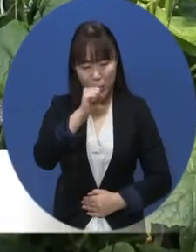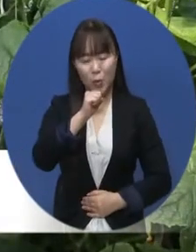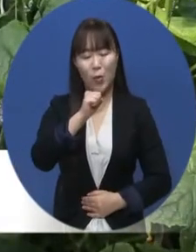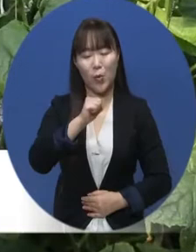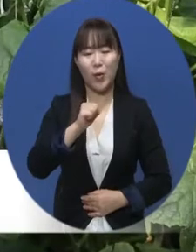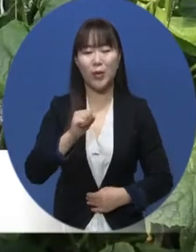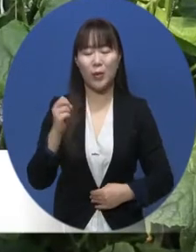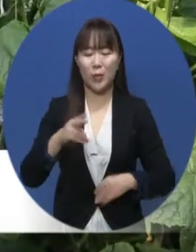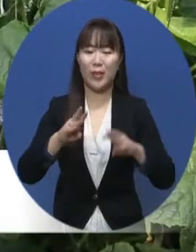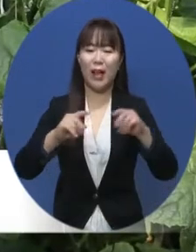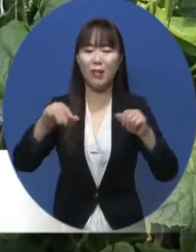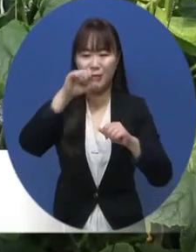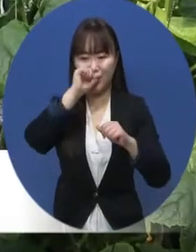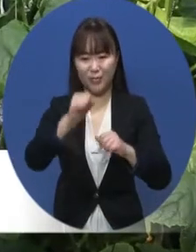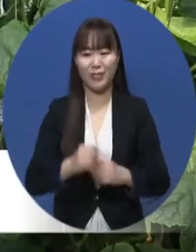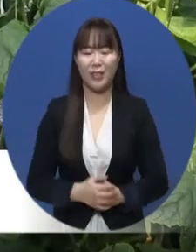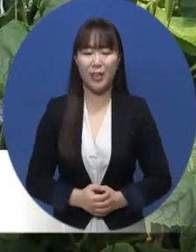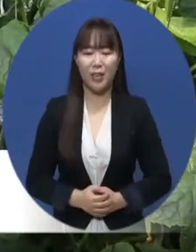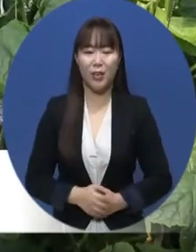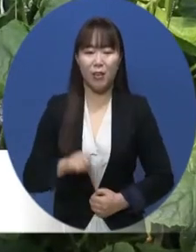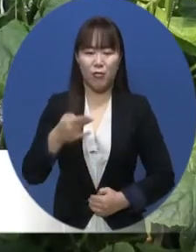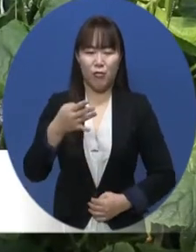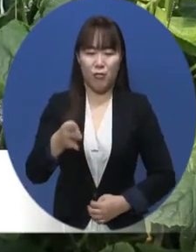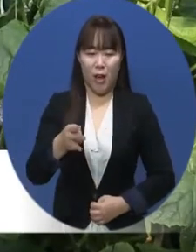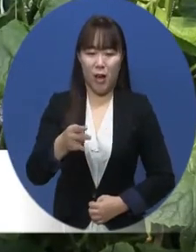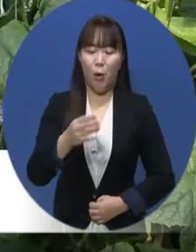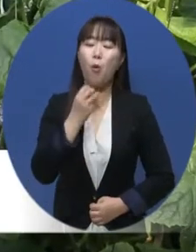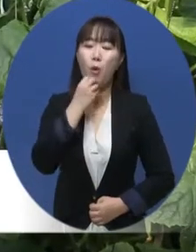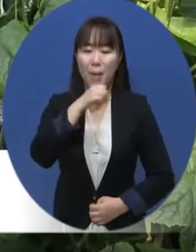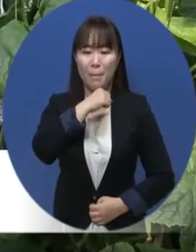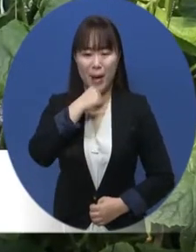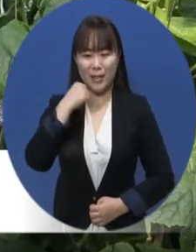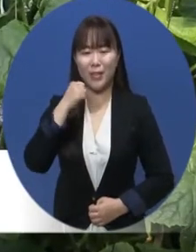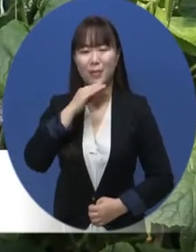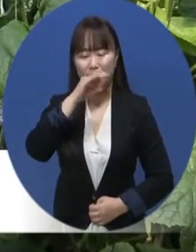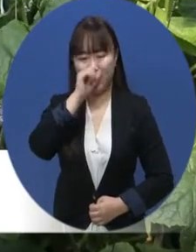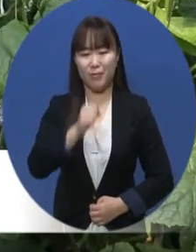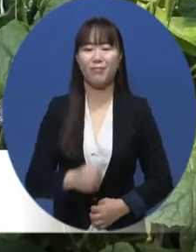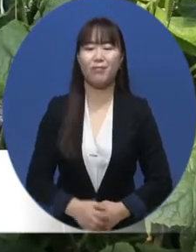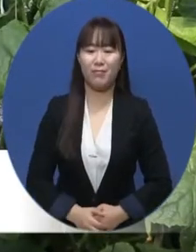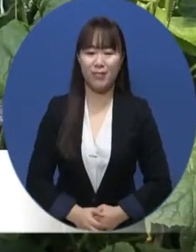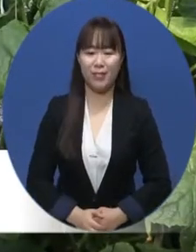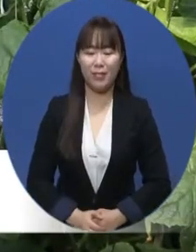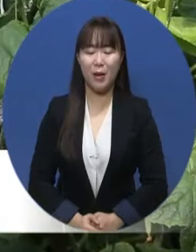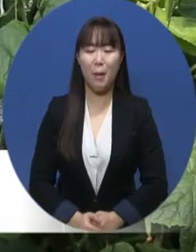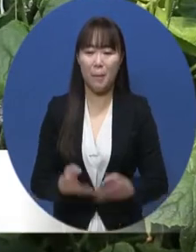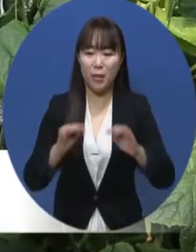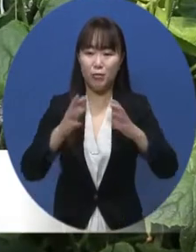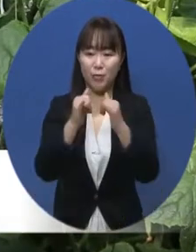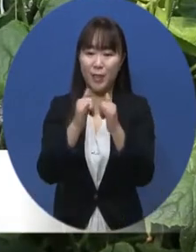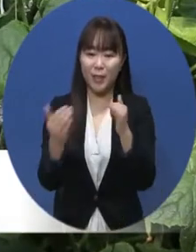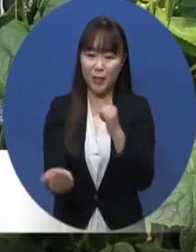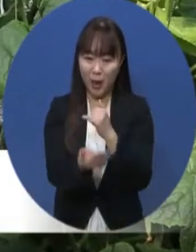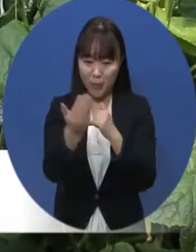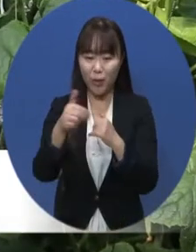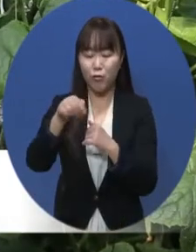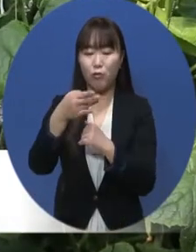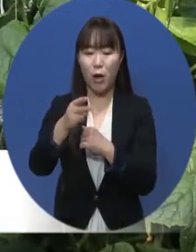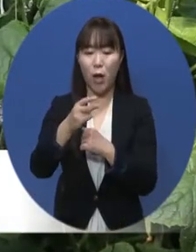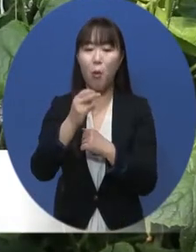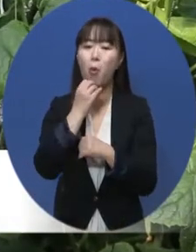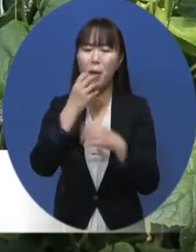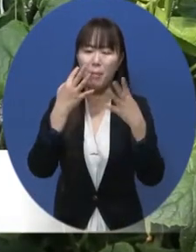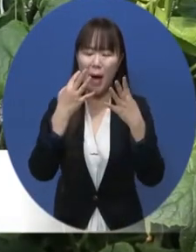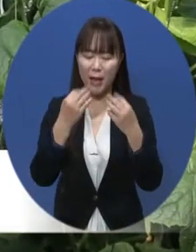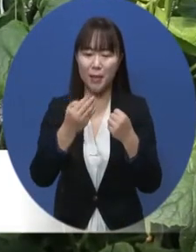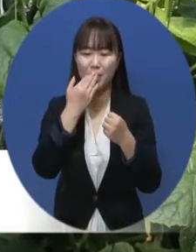토양이 좋습니다 너구리 오이가 맛이 양 좋아요 이렇게 여러 국민들이 우리 고려 이 좀 마이